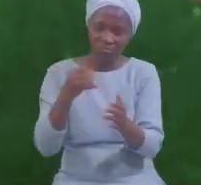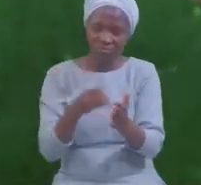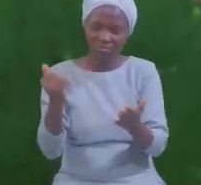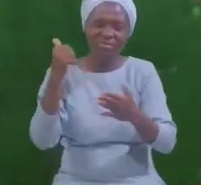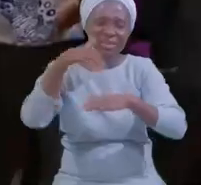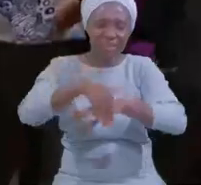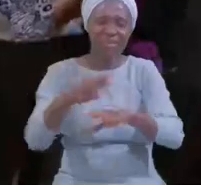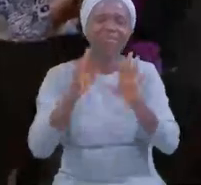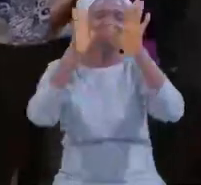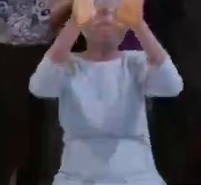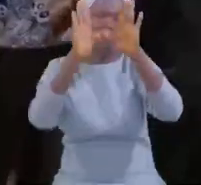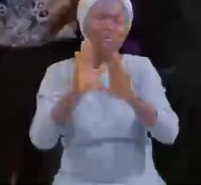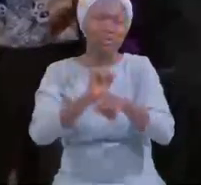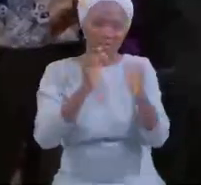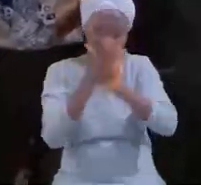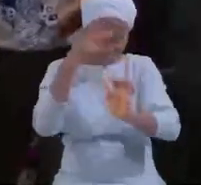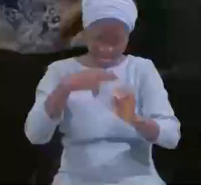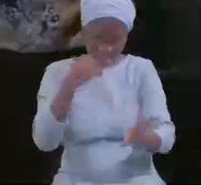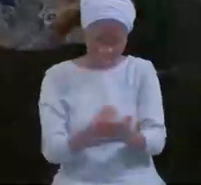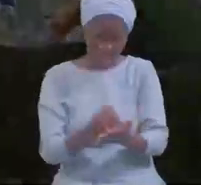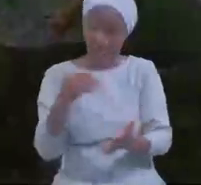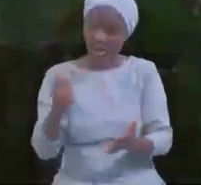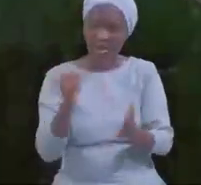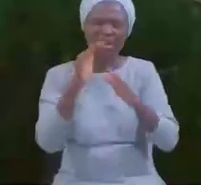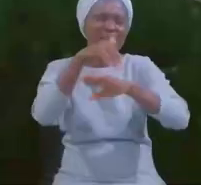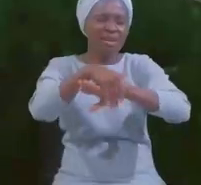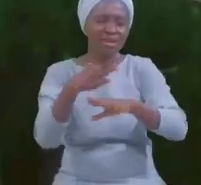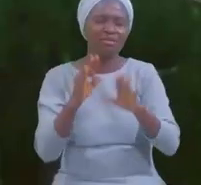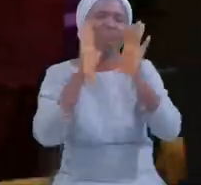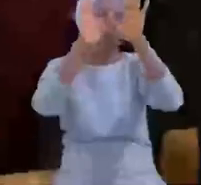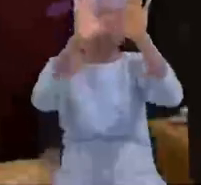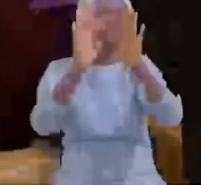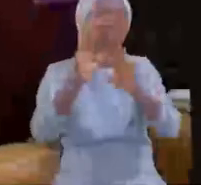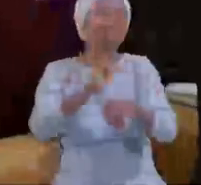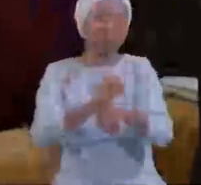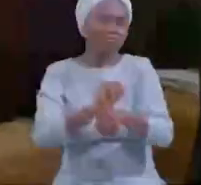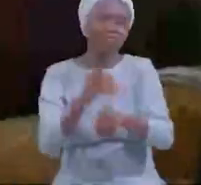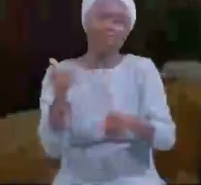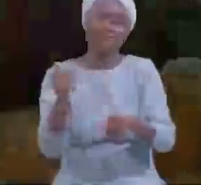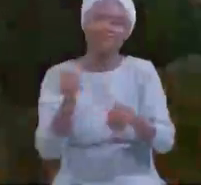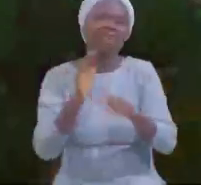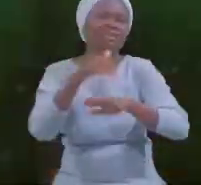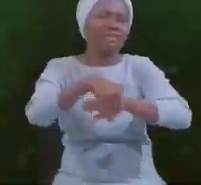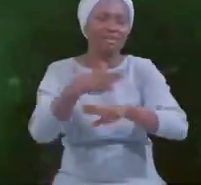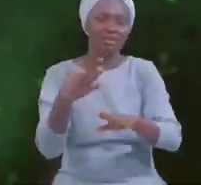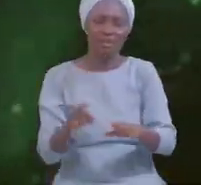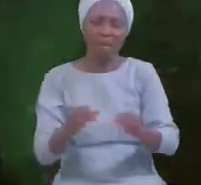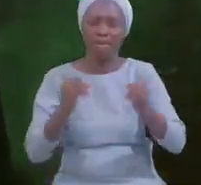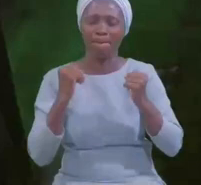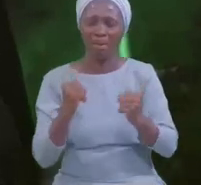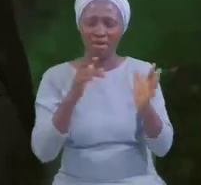de prodiges, une soirée de miracles, une soirée de puissance, une